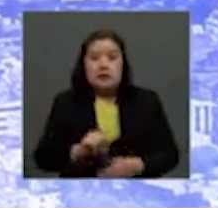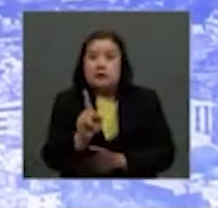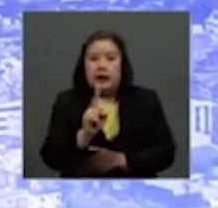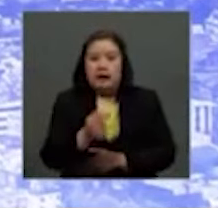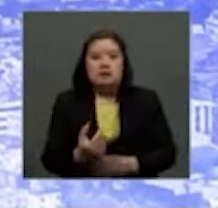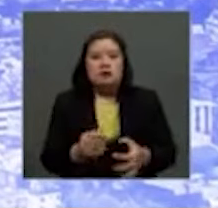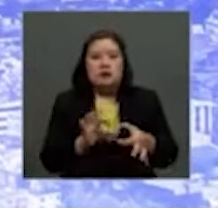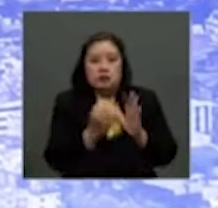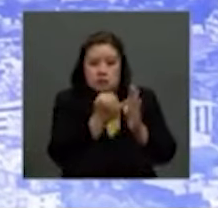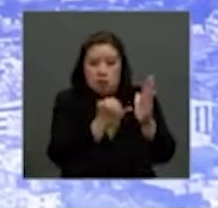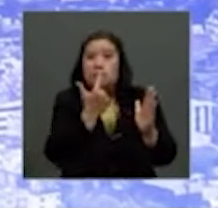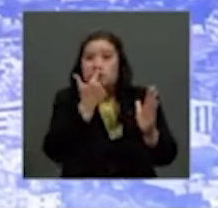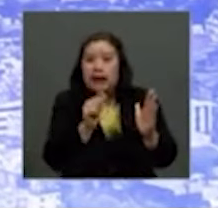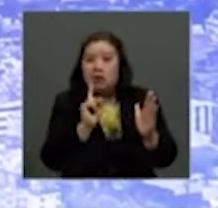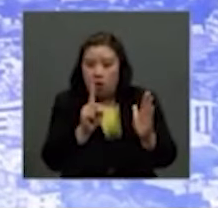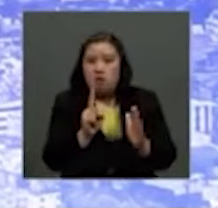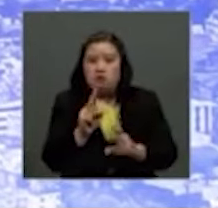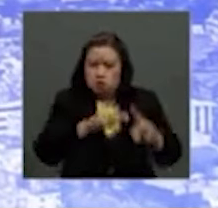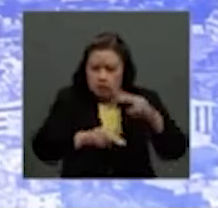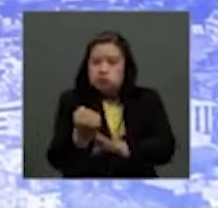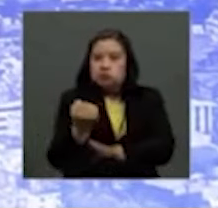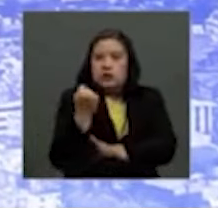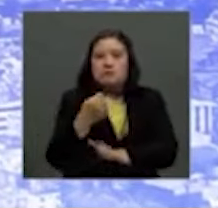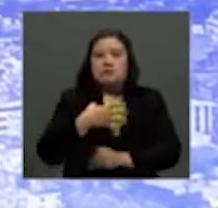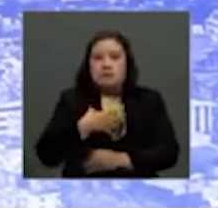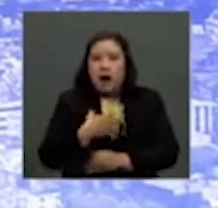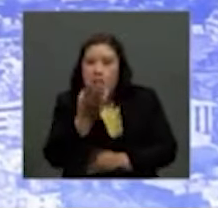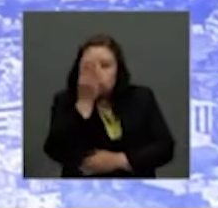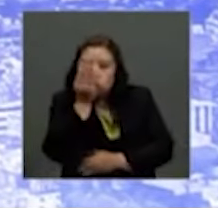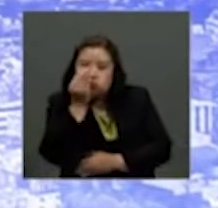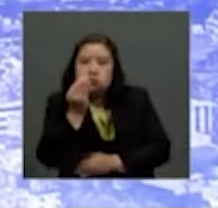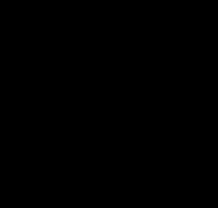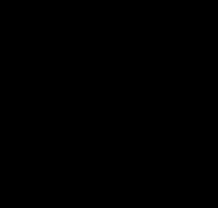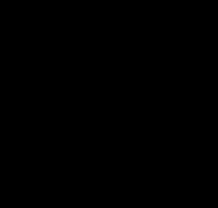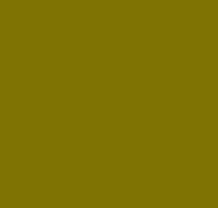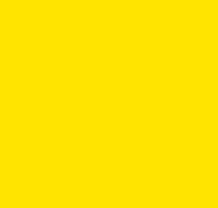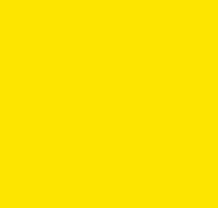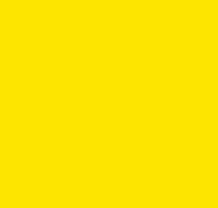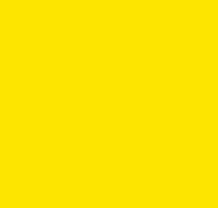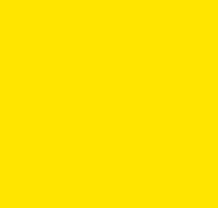แดงก็จะต้องมีการควบคุมมากยิ่งขึ้นอยากให้ทุกท่านติดตามอย่างใกล้ชิดสำหรับสัปดาห์นี้ด้วยค่ะ